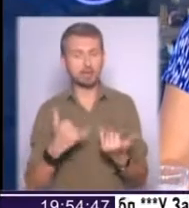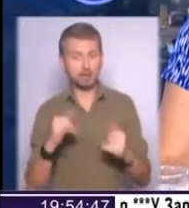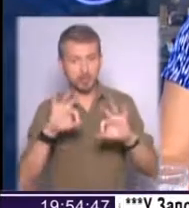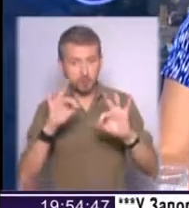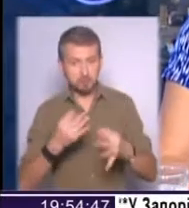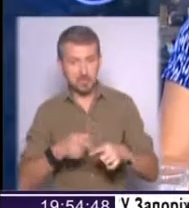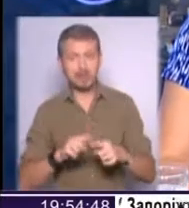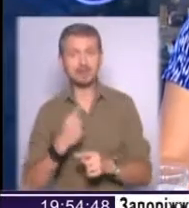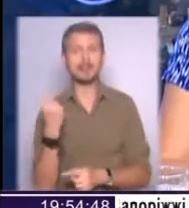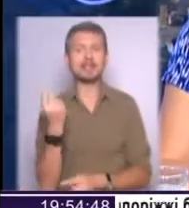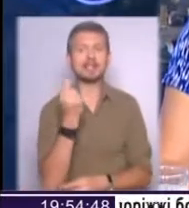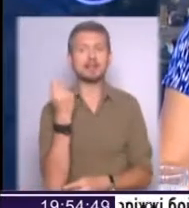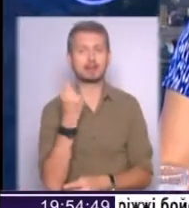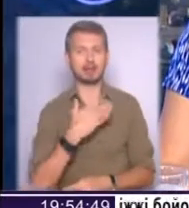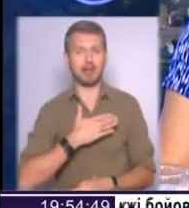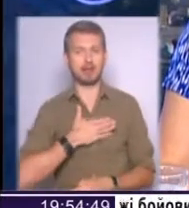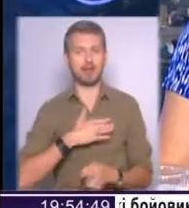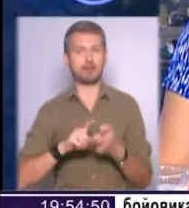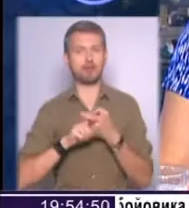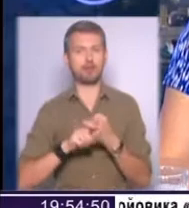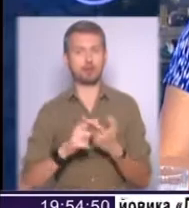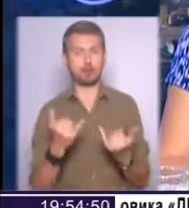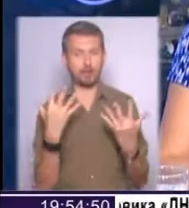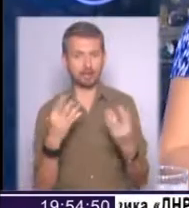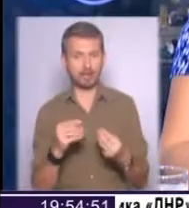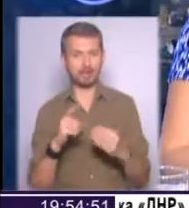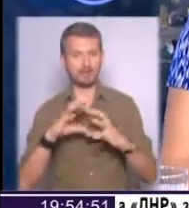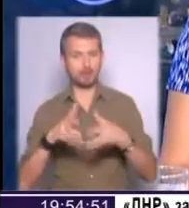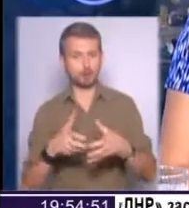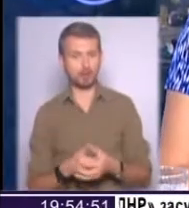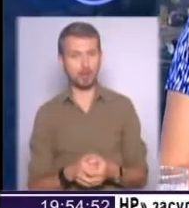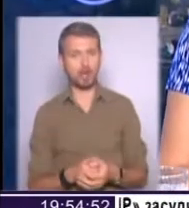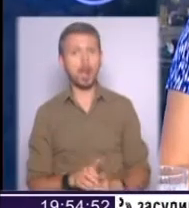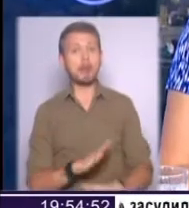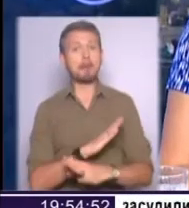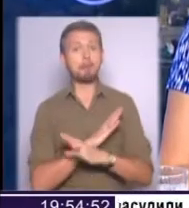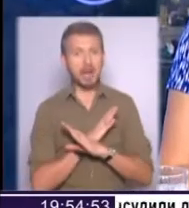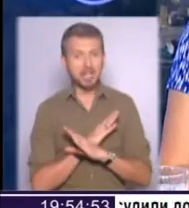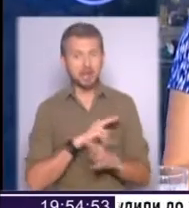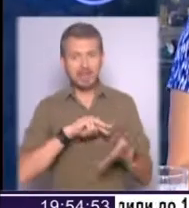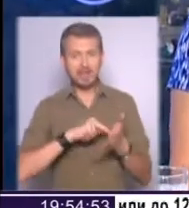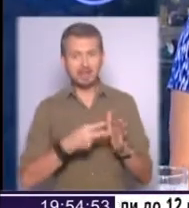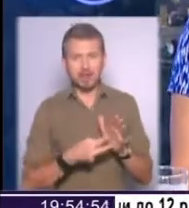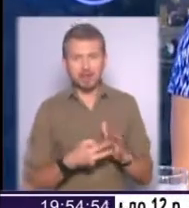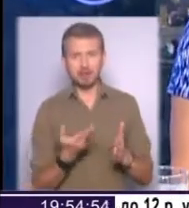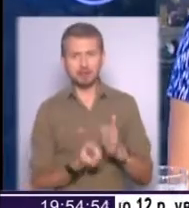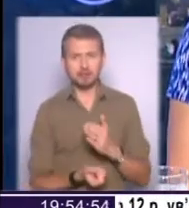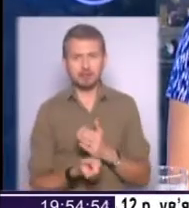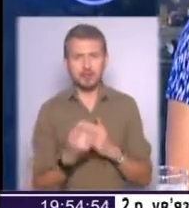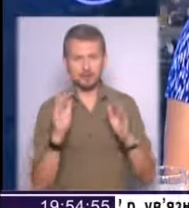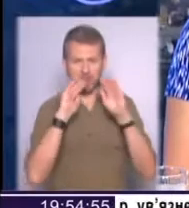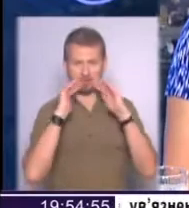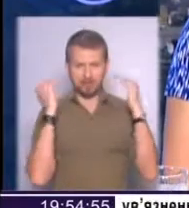це єдиний, власне, наш зв'язок на сьогоднішній день зі світом. Тому мертві стратегії, народжені в герметичних